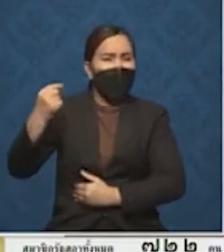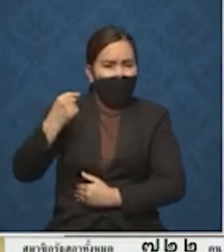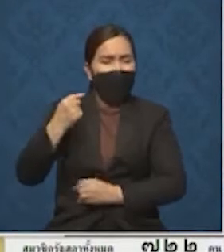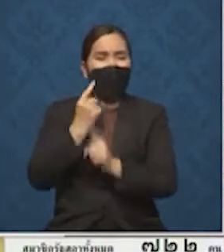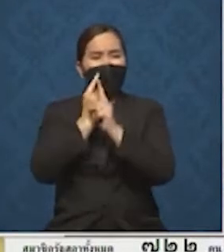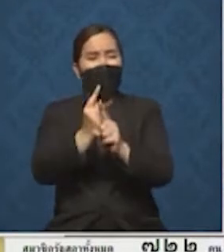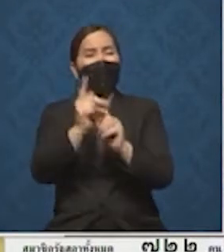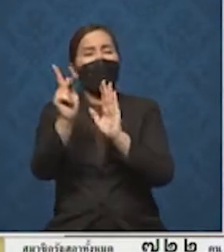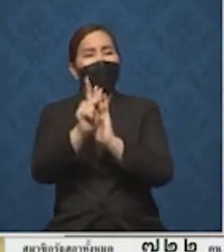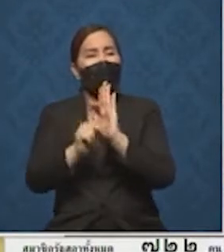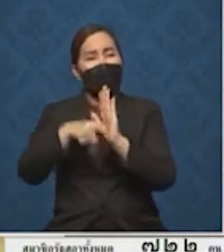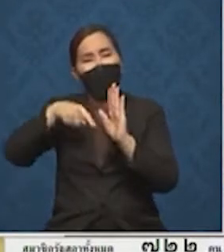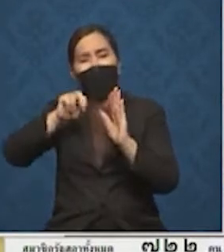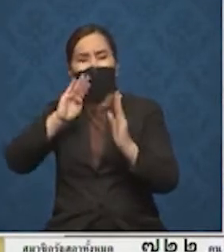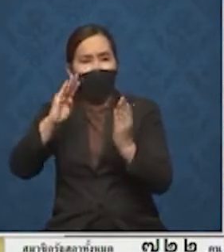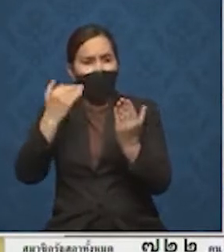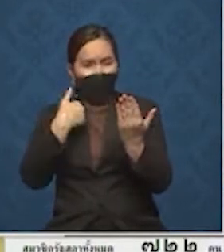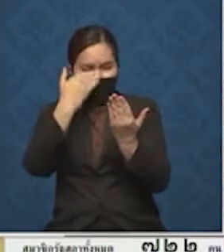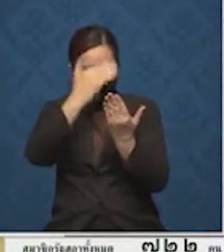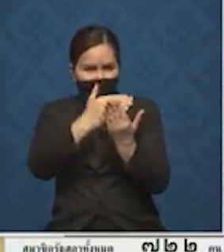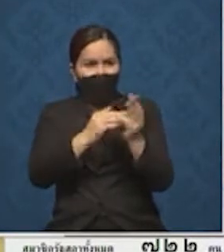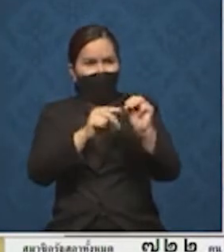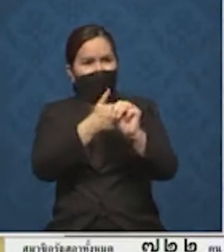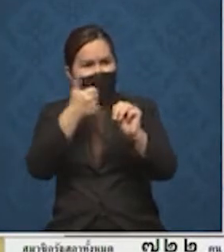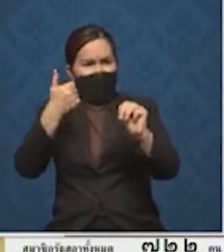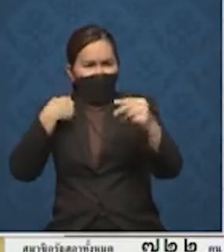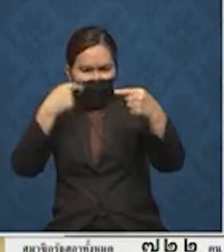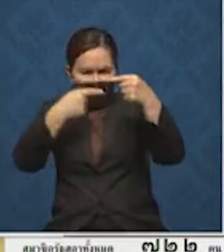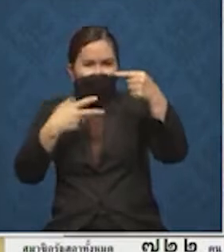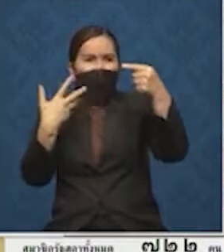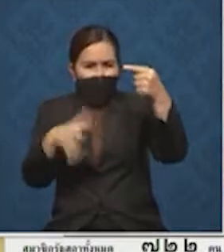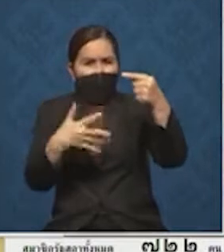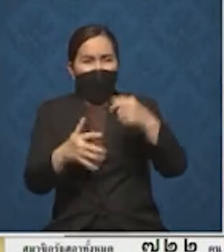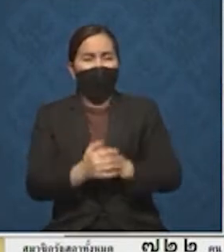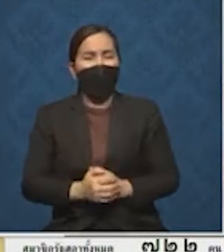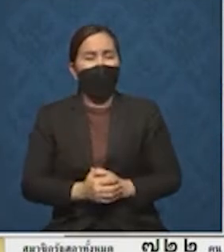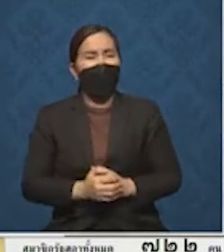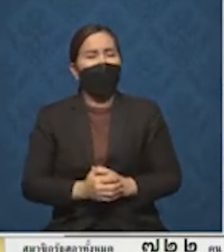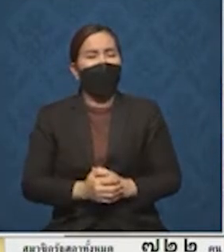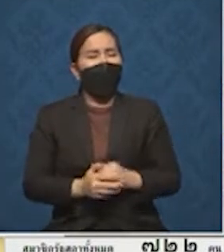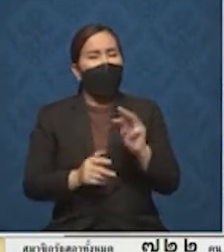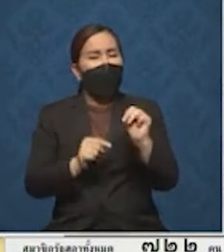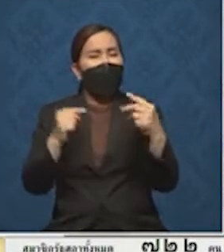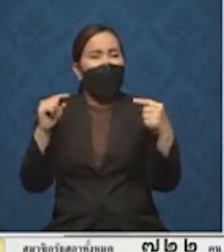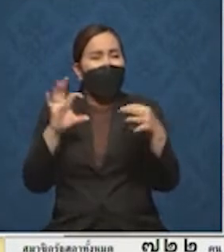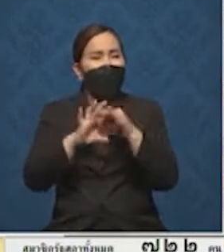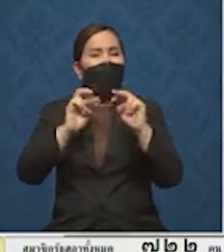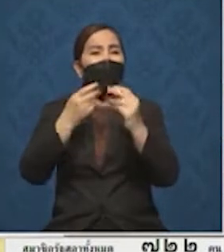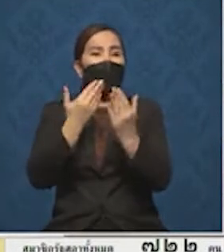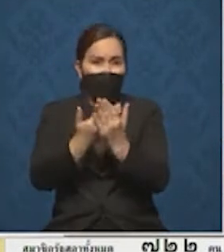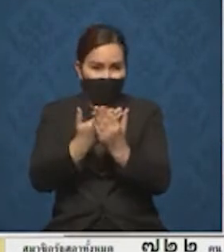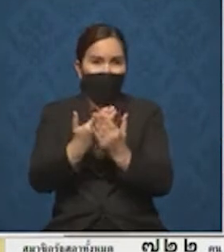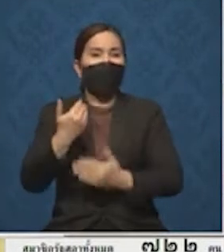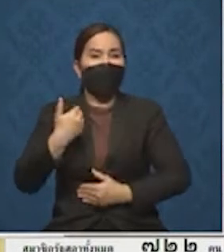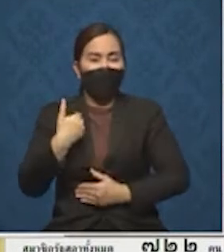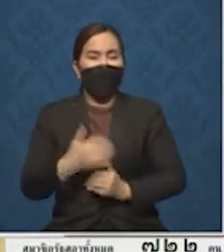หยัดมีอยู่หลายมาตราจำนวนเยอะมากโดยจำมาตราในเรื่องการเงินดังนั้